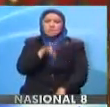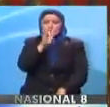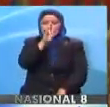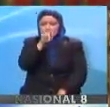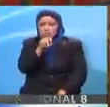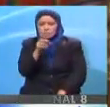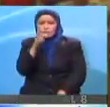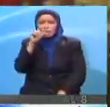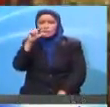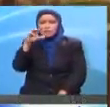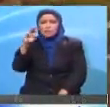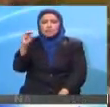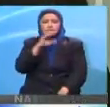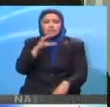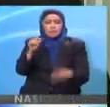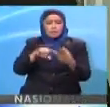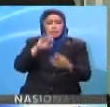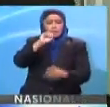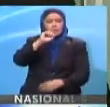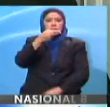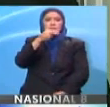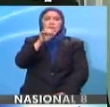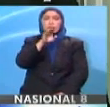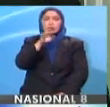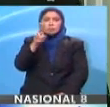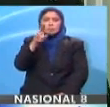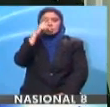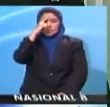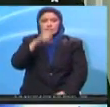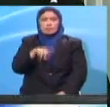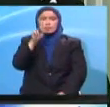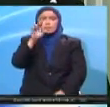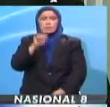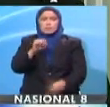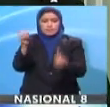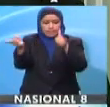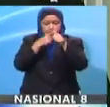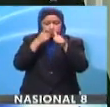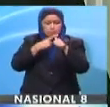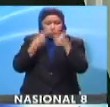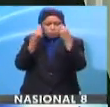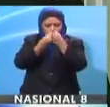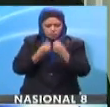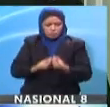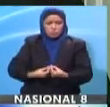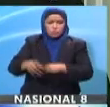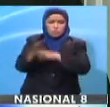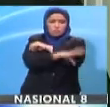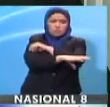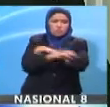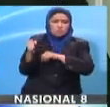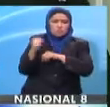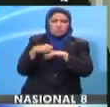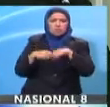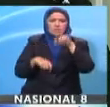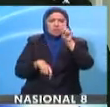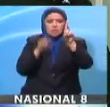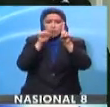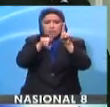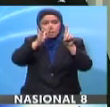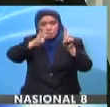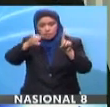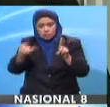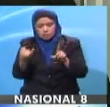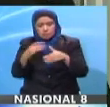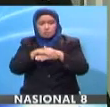0.83 kg untuk kes pertama ni nilai rampasan lebih kurang 1.8 milion dan kita percayai